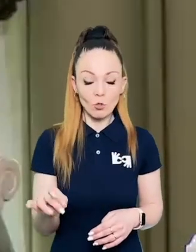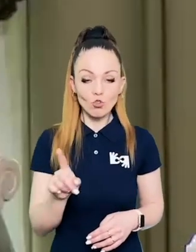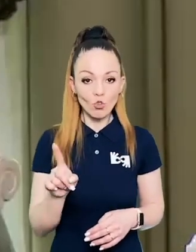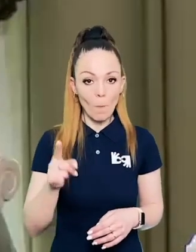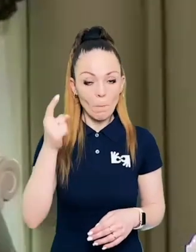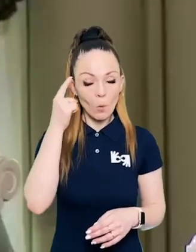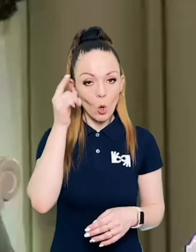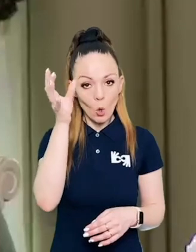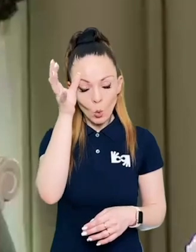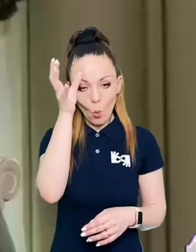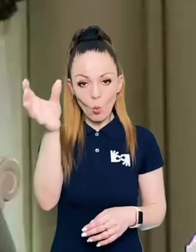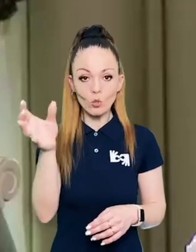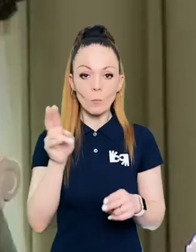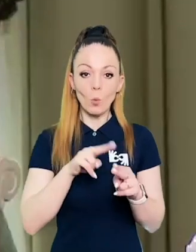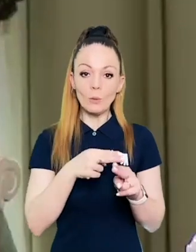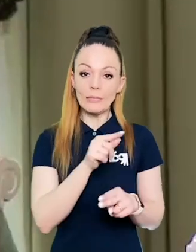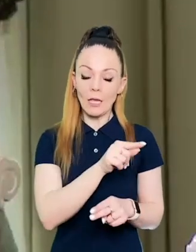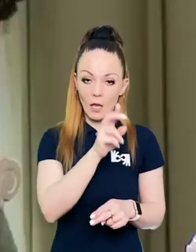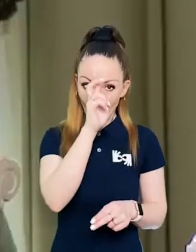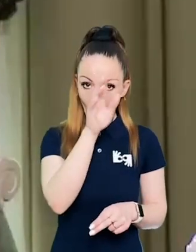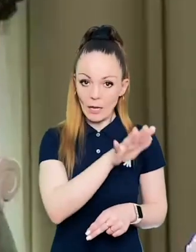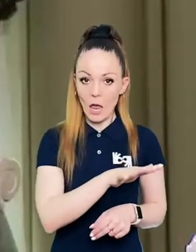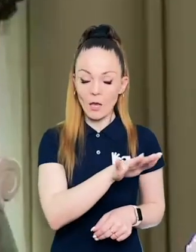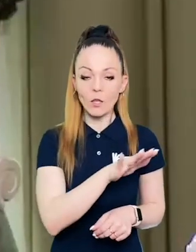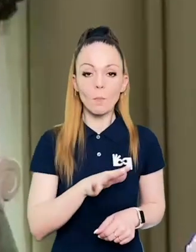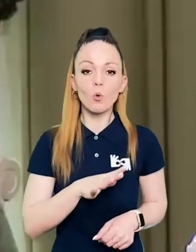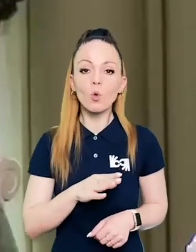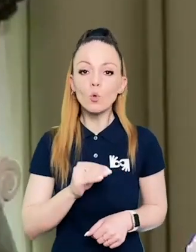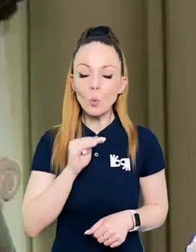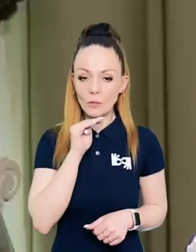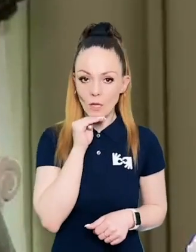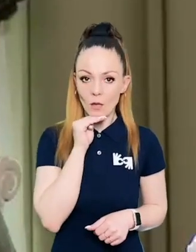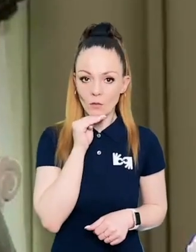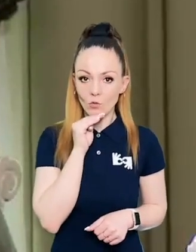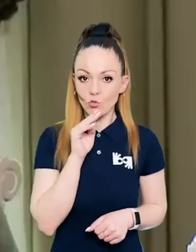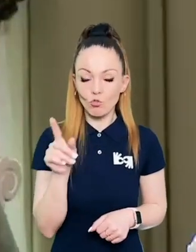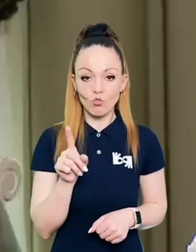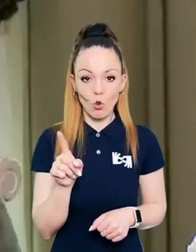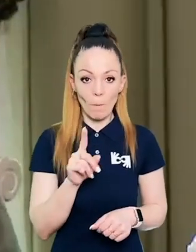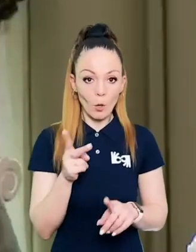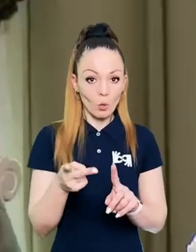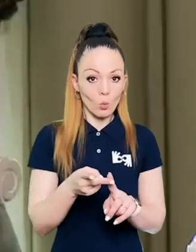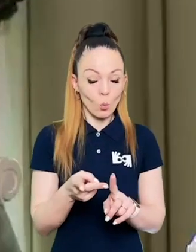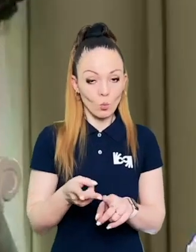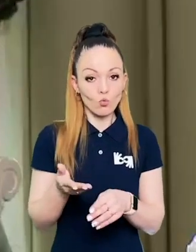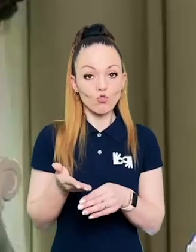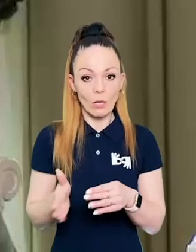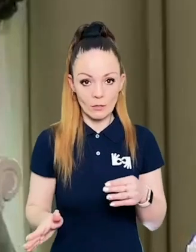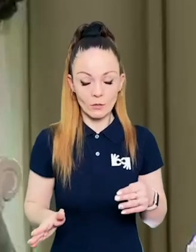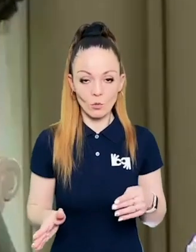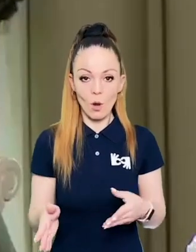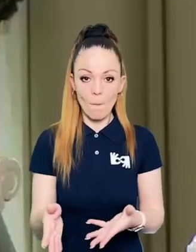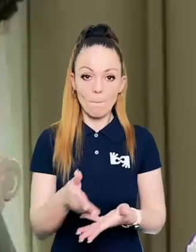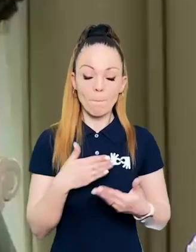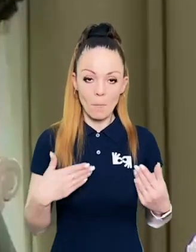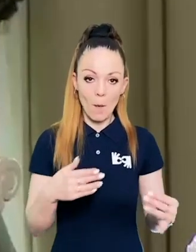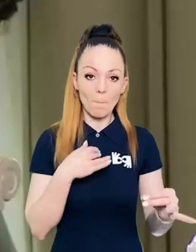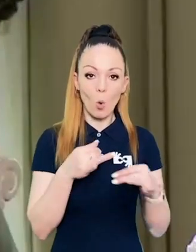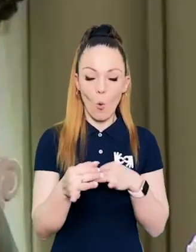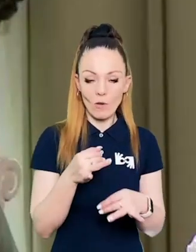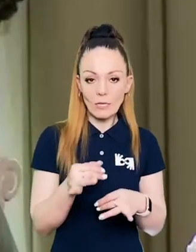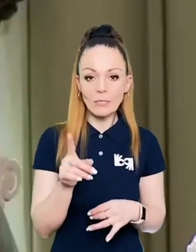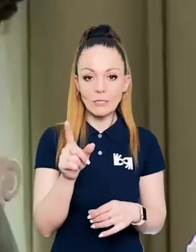хотів би, щоб розуму у цієї країни було достатньо, щоб другу частину